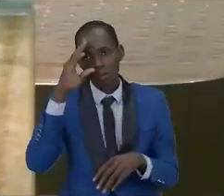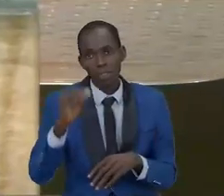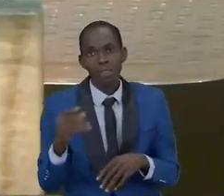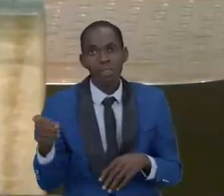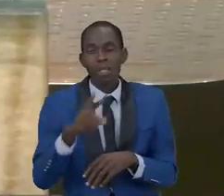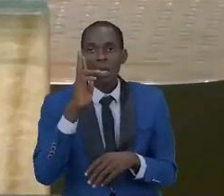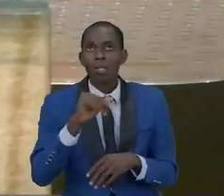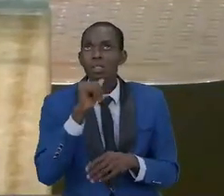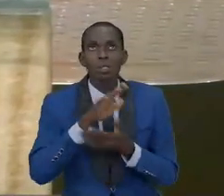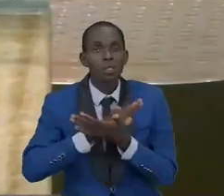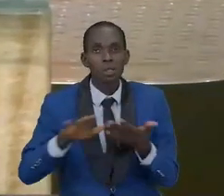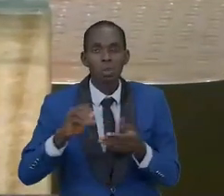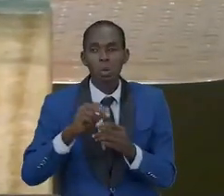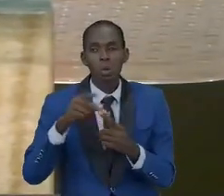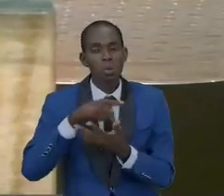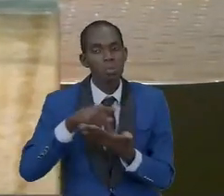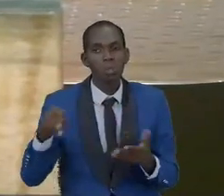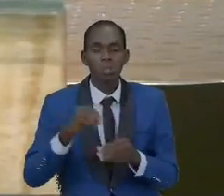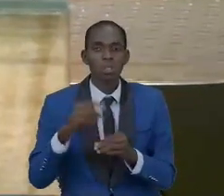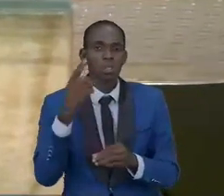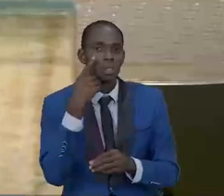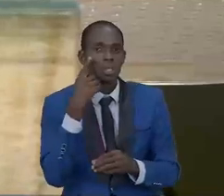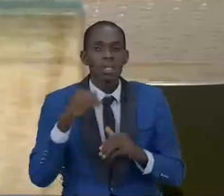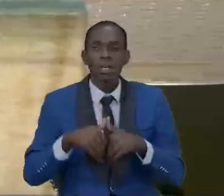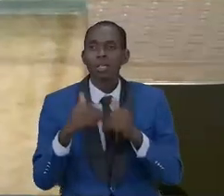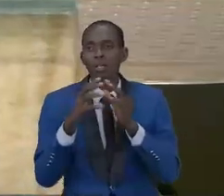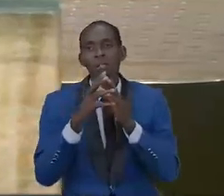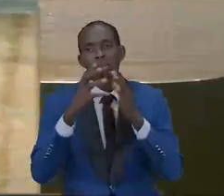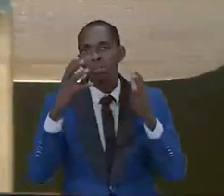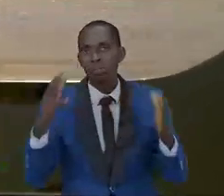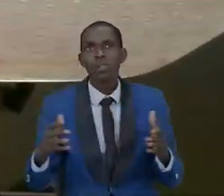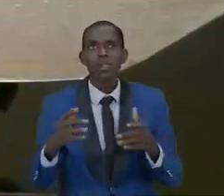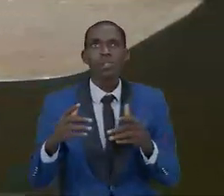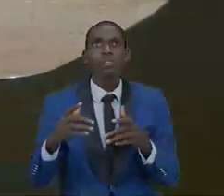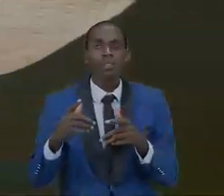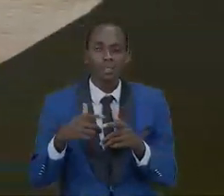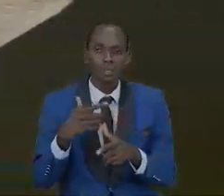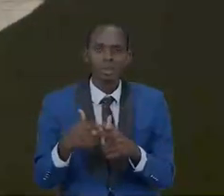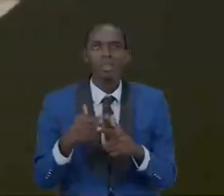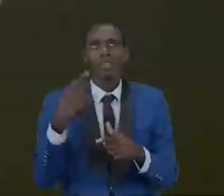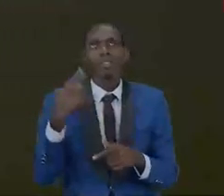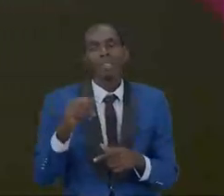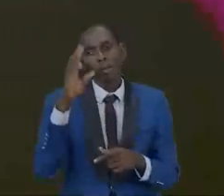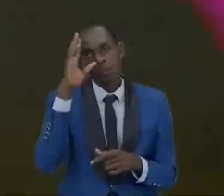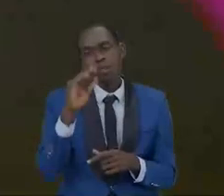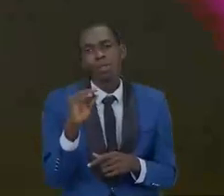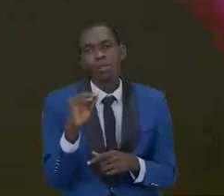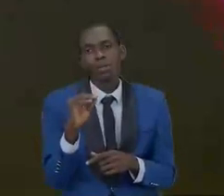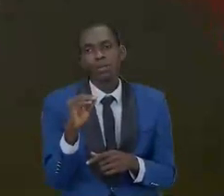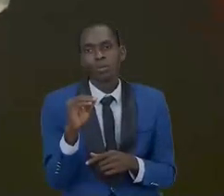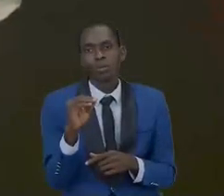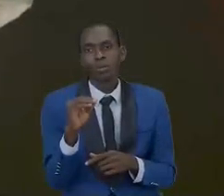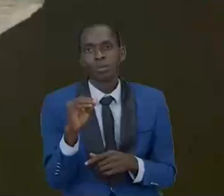elles ne sont pas plus à ses yeux combien plus forte raison moins l'homme qui boit le